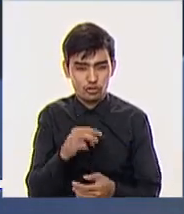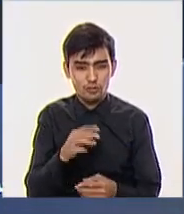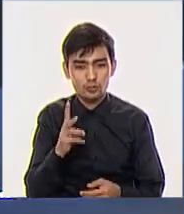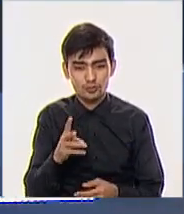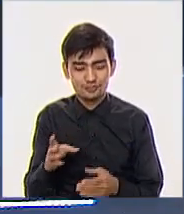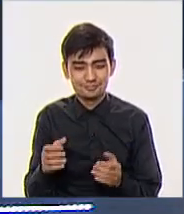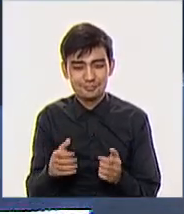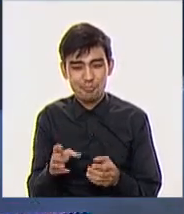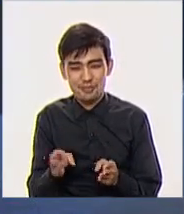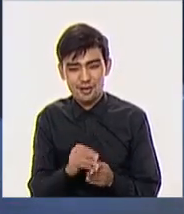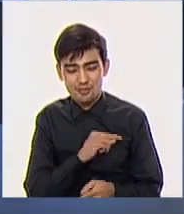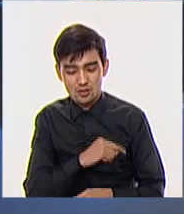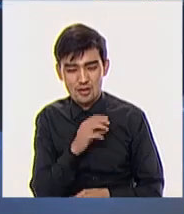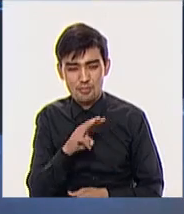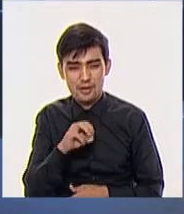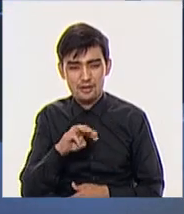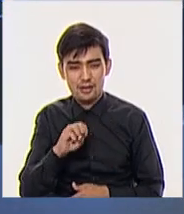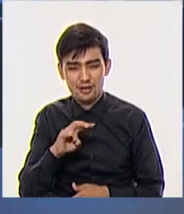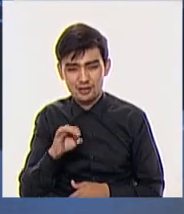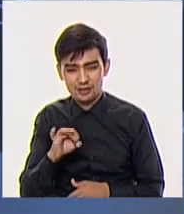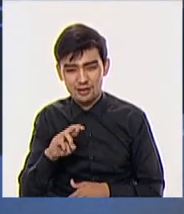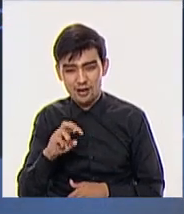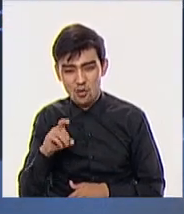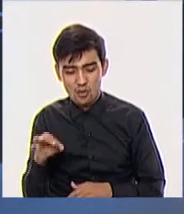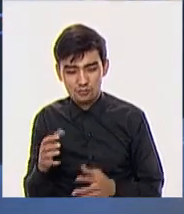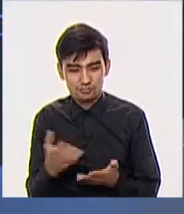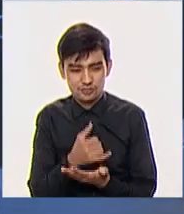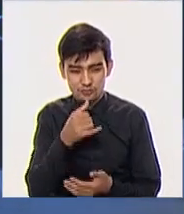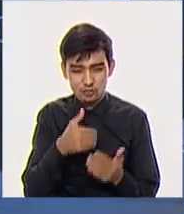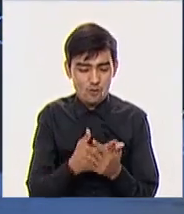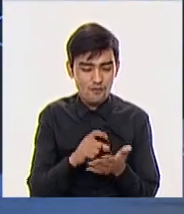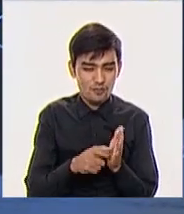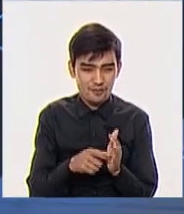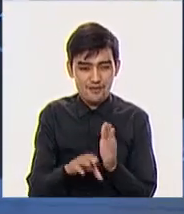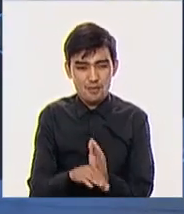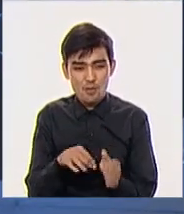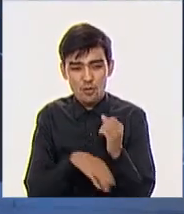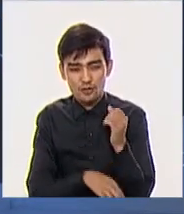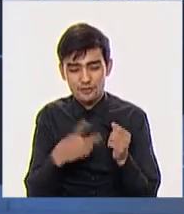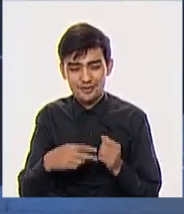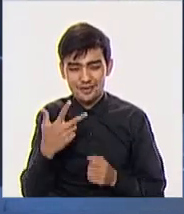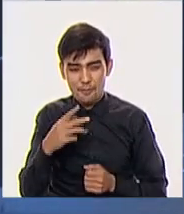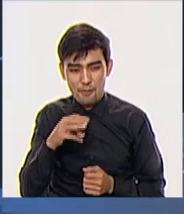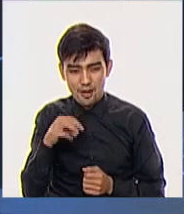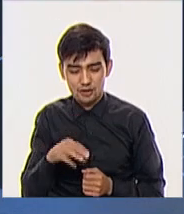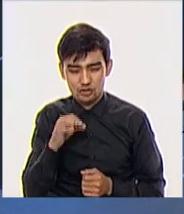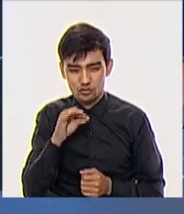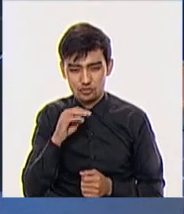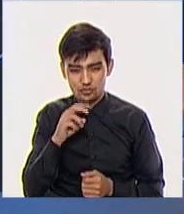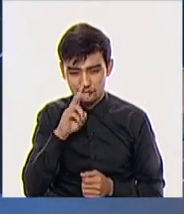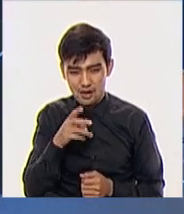его предшественников. Нетаньяху не удалось сформировать новый кабинет после выборов 23 марта, четвертых за два